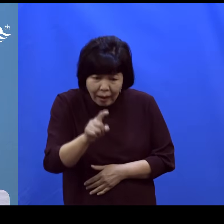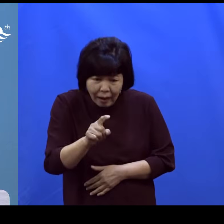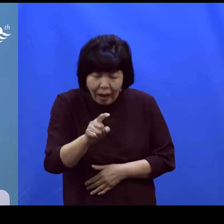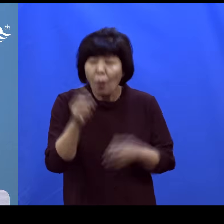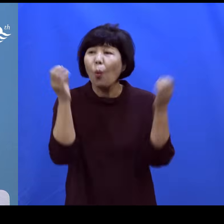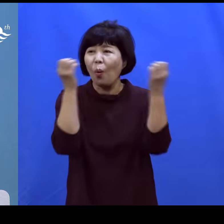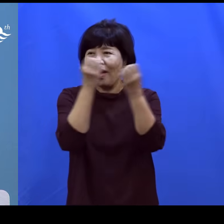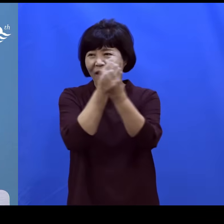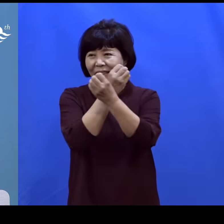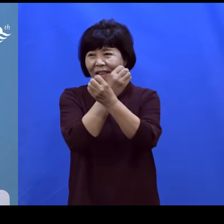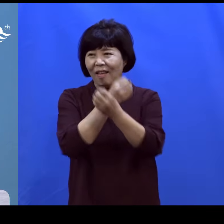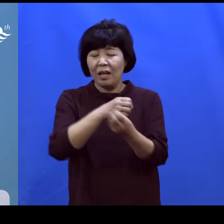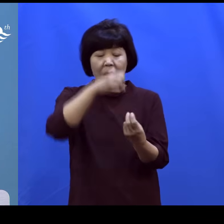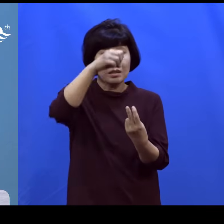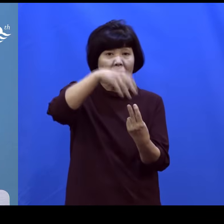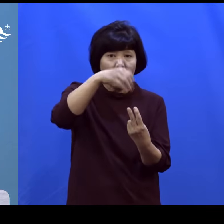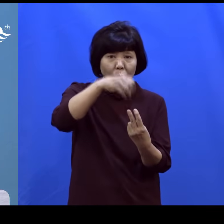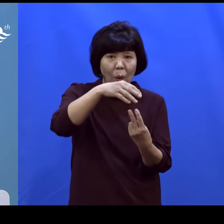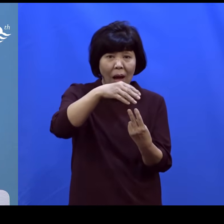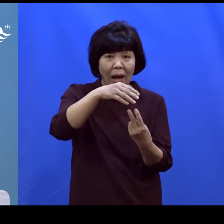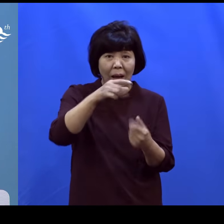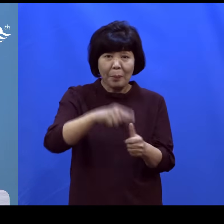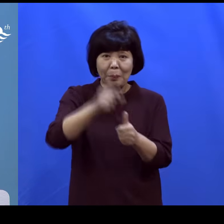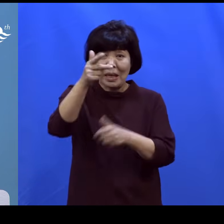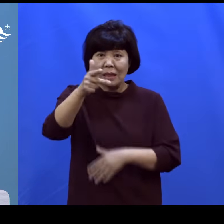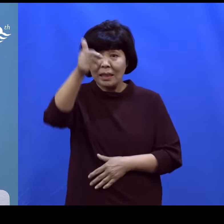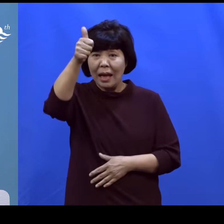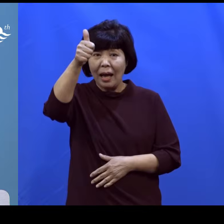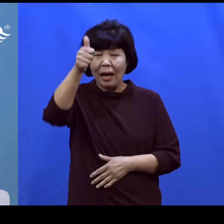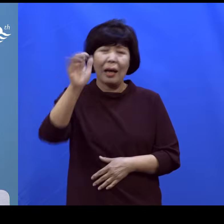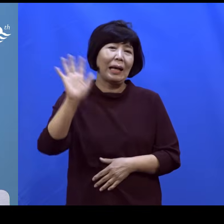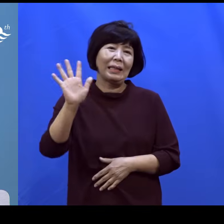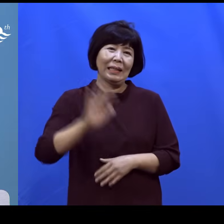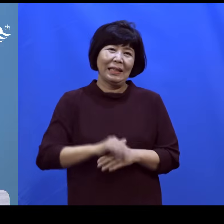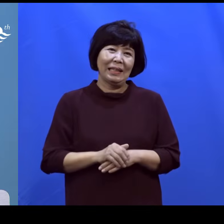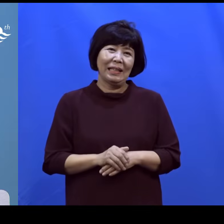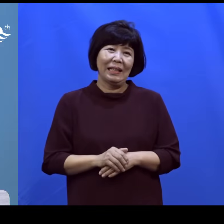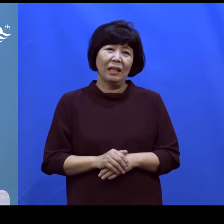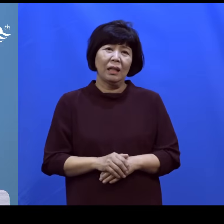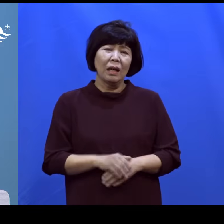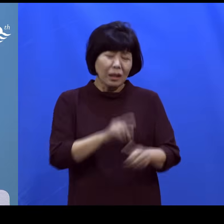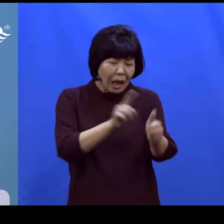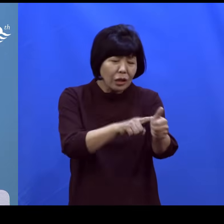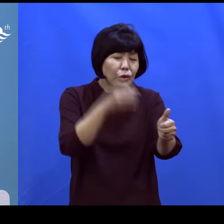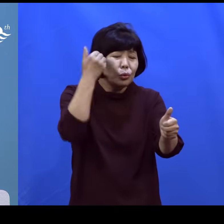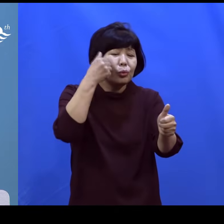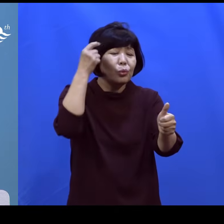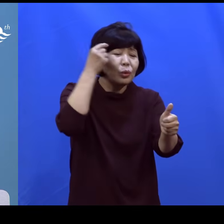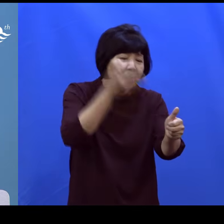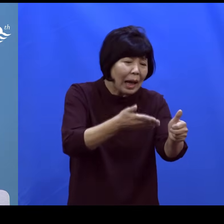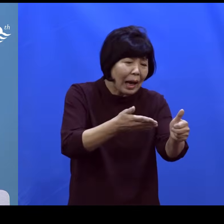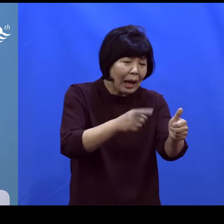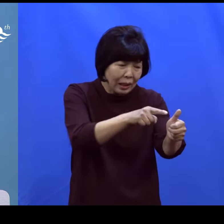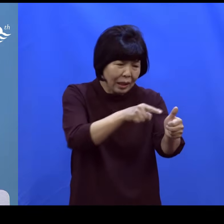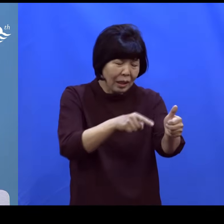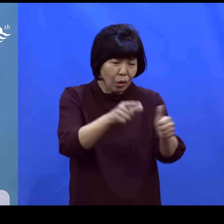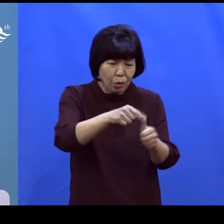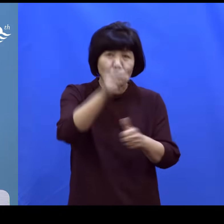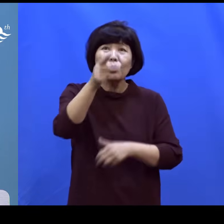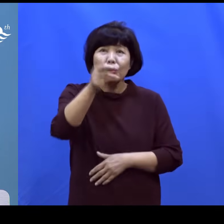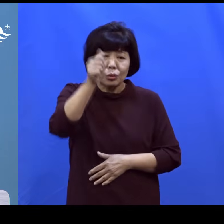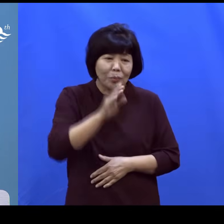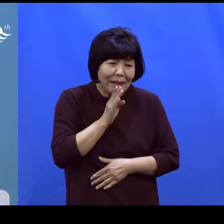요한의 등장인데 이 세례 요한이 메시아로 오해를 받아요. 당신은 누구냐? 왜냐하면 세례 요한의